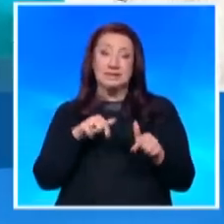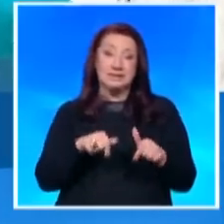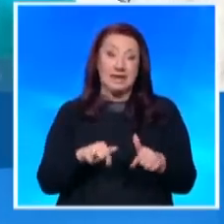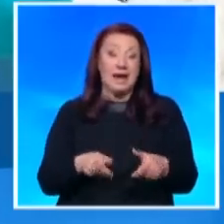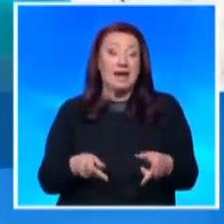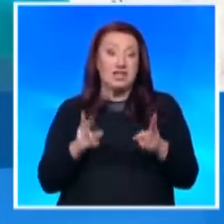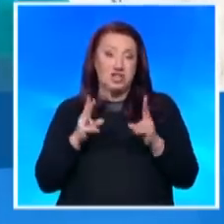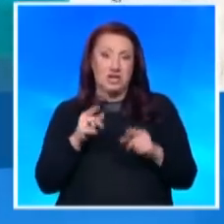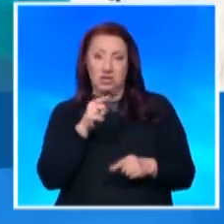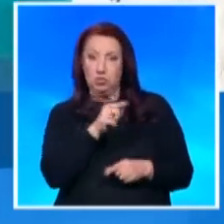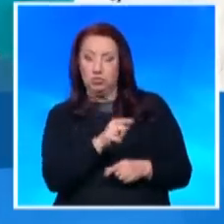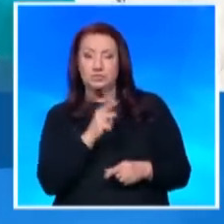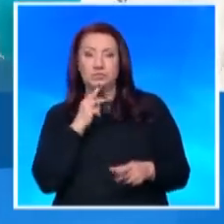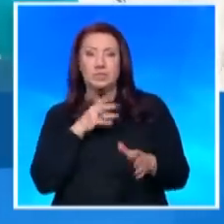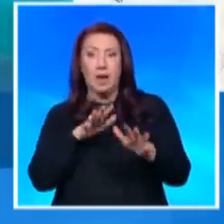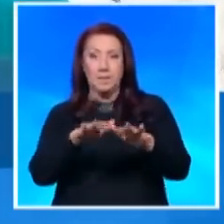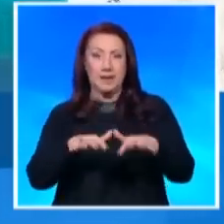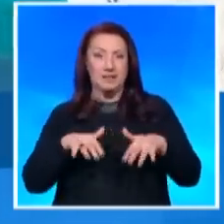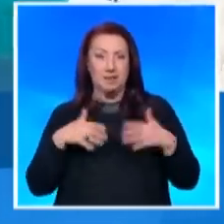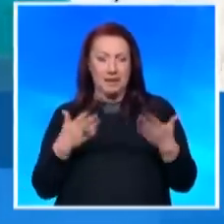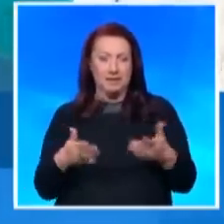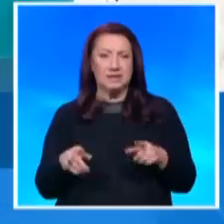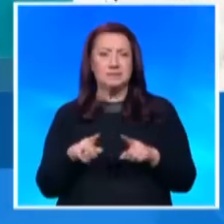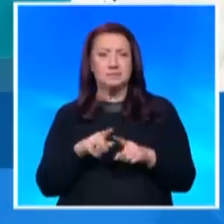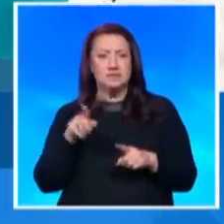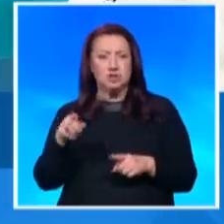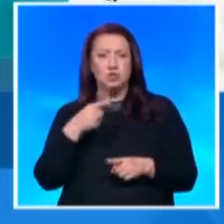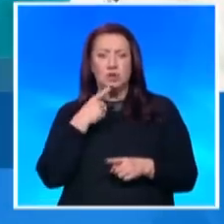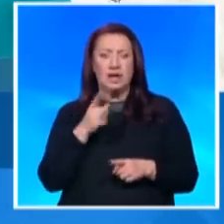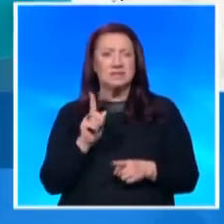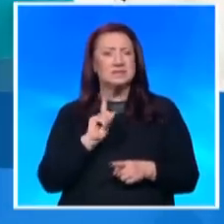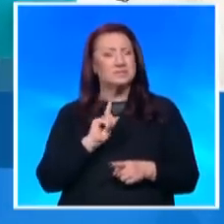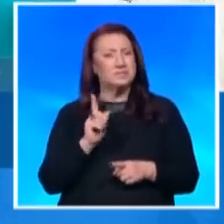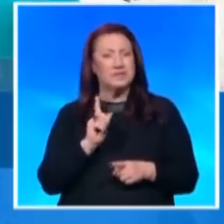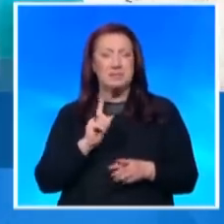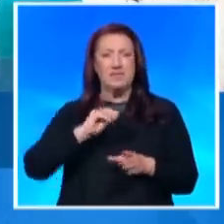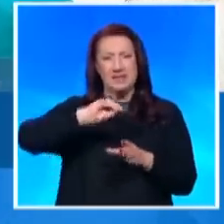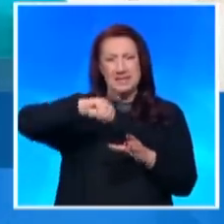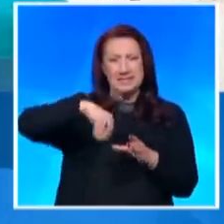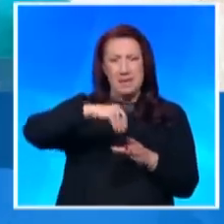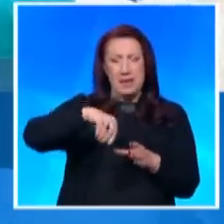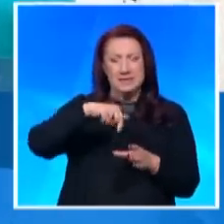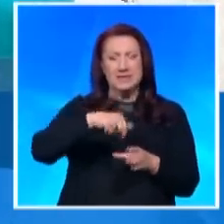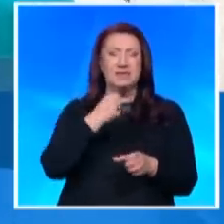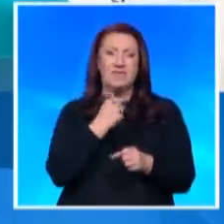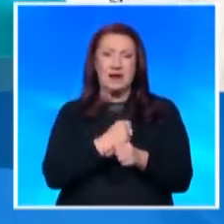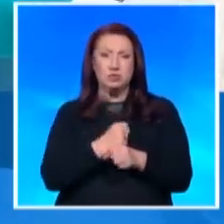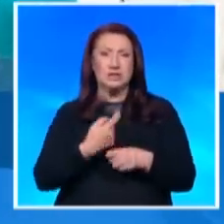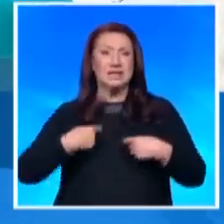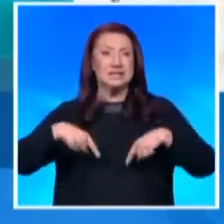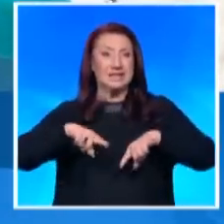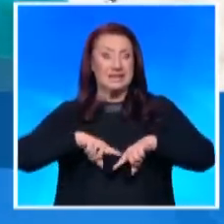посочи още, че партиите не трябва да се месят в работата на съдебната система, но именно такава на меса сега